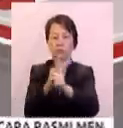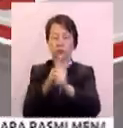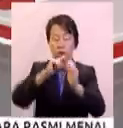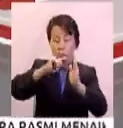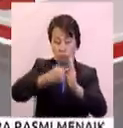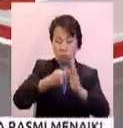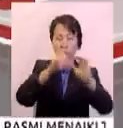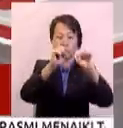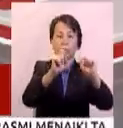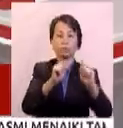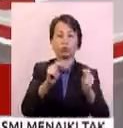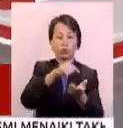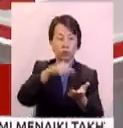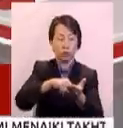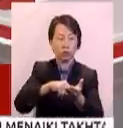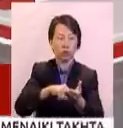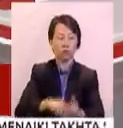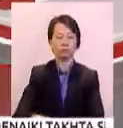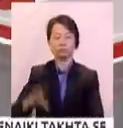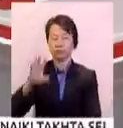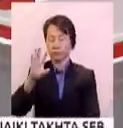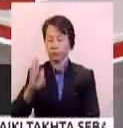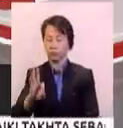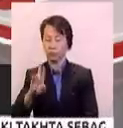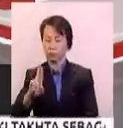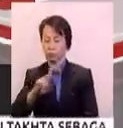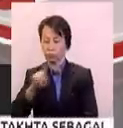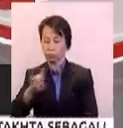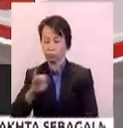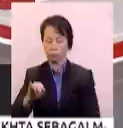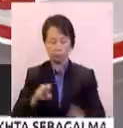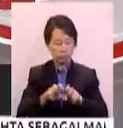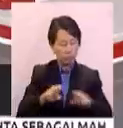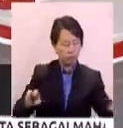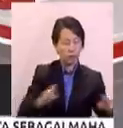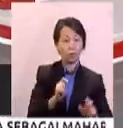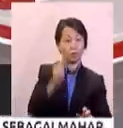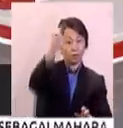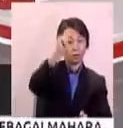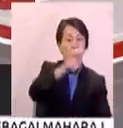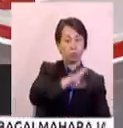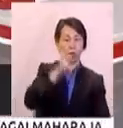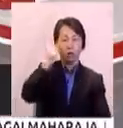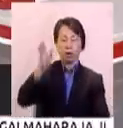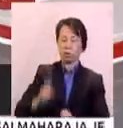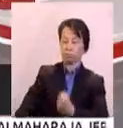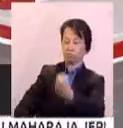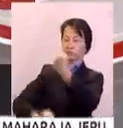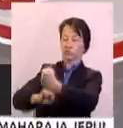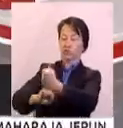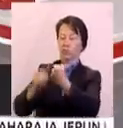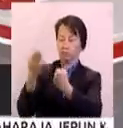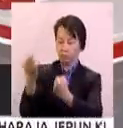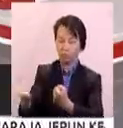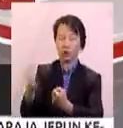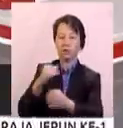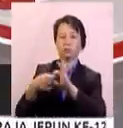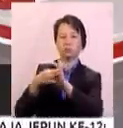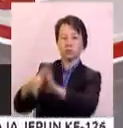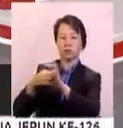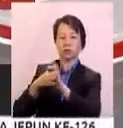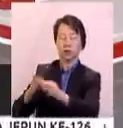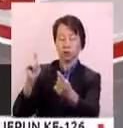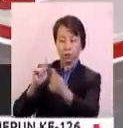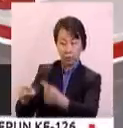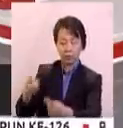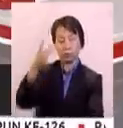Sabtu ini. Mengulas mengenainya, Tan Sri Fuzi berkata barisan kepimpinan tertinggi PDRM akan memberi sokongan padu dan kerjasama penuh